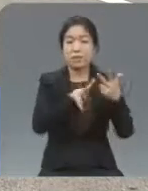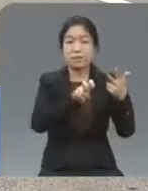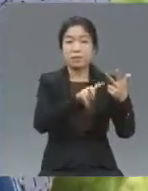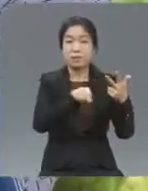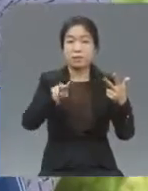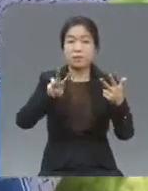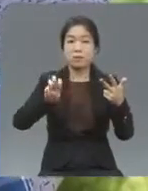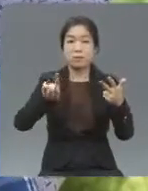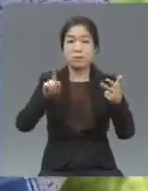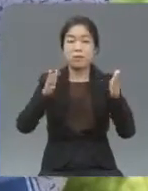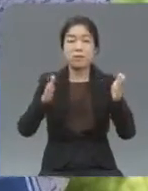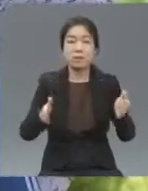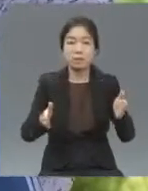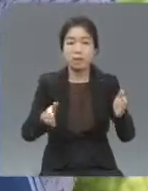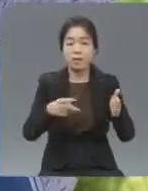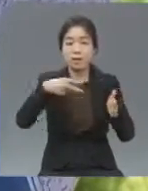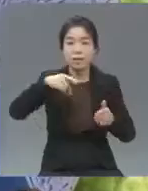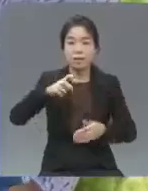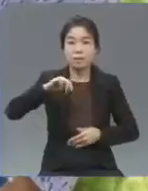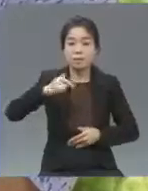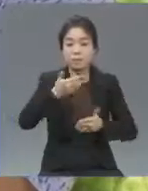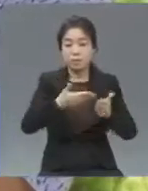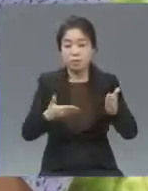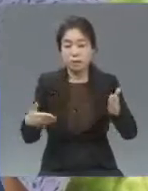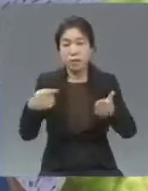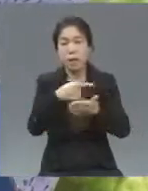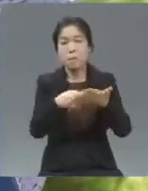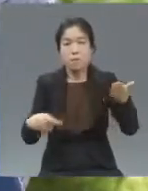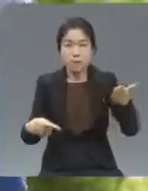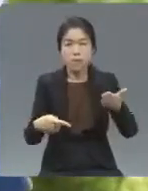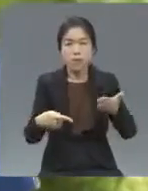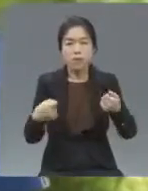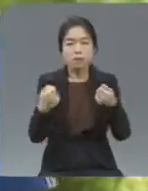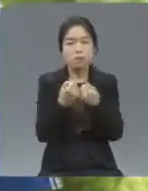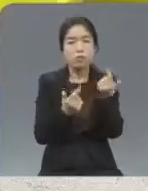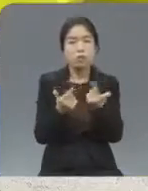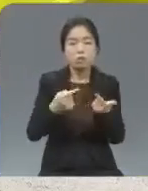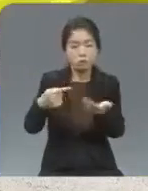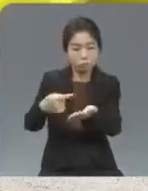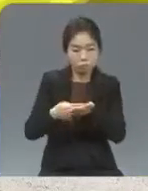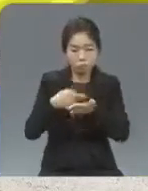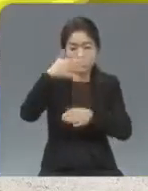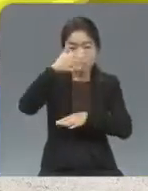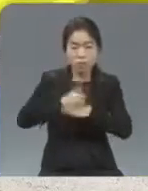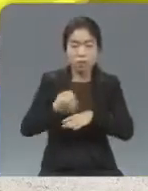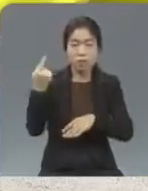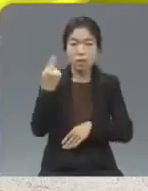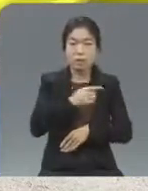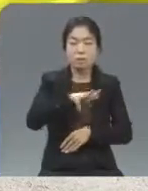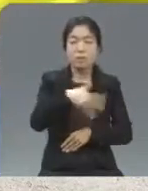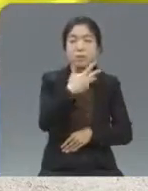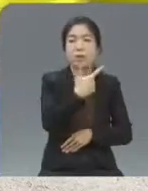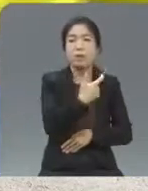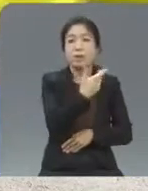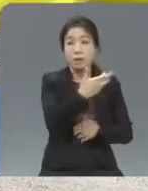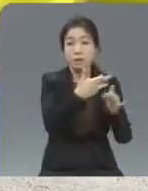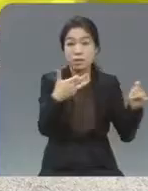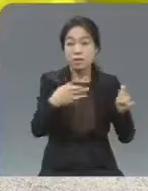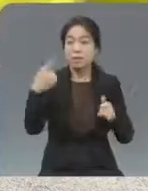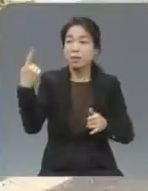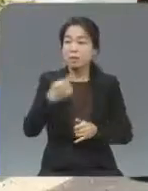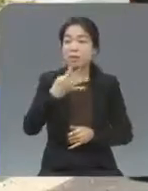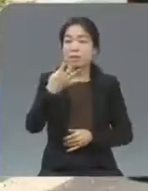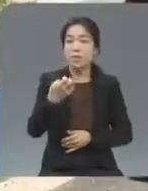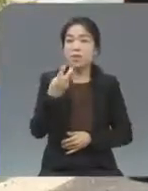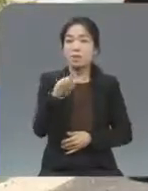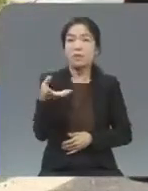22일부터 31일까지 섬진강 수해 피해 분쟁 조정 접수 결과 모두 1,818명의 1,042억 원의